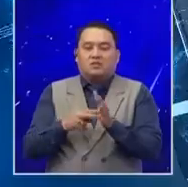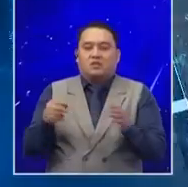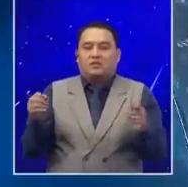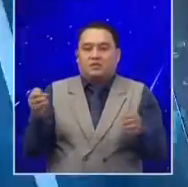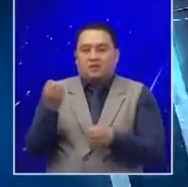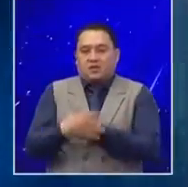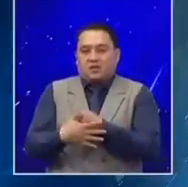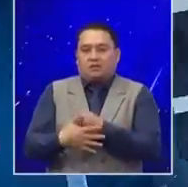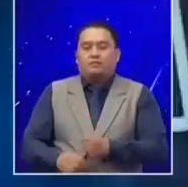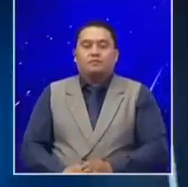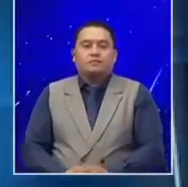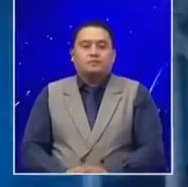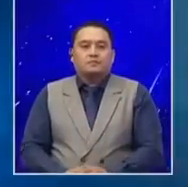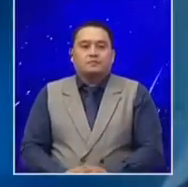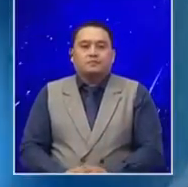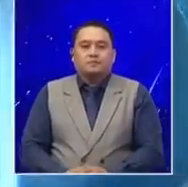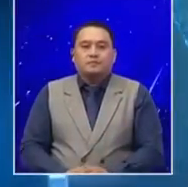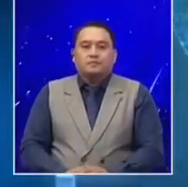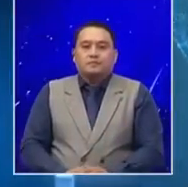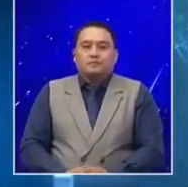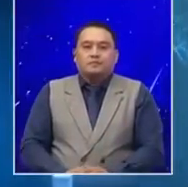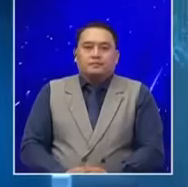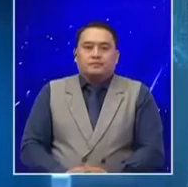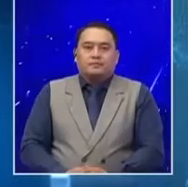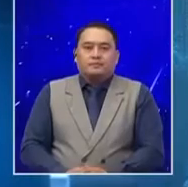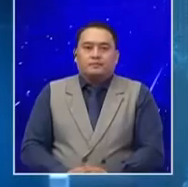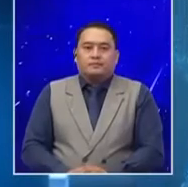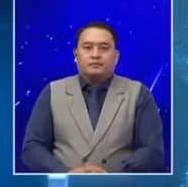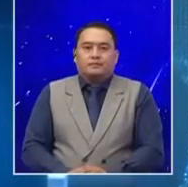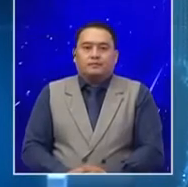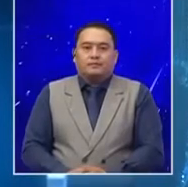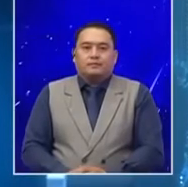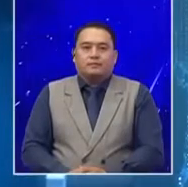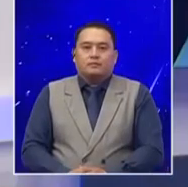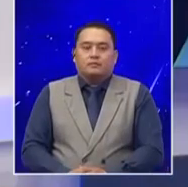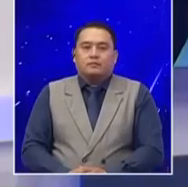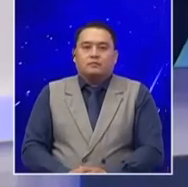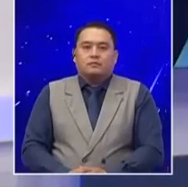мини-центров. Евгения Присяжная, Аблай Кутыкбай, телеканал ЖТСУ.